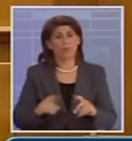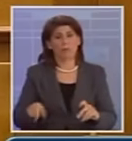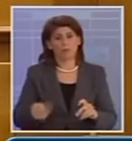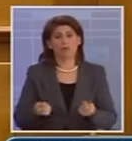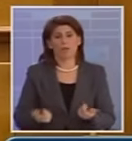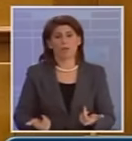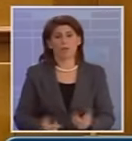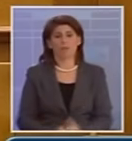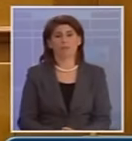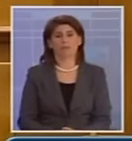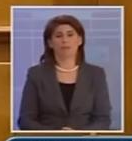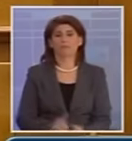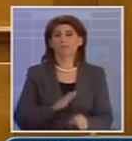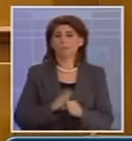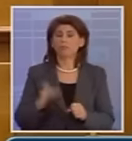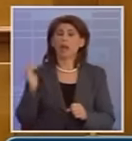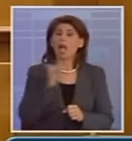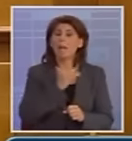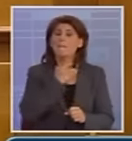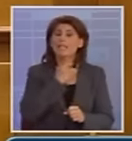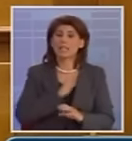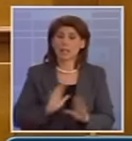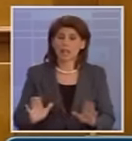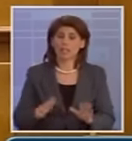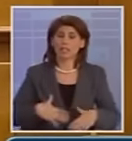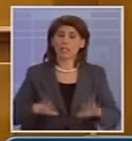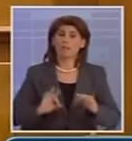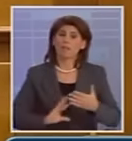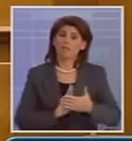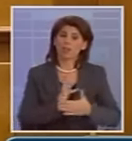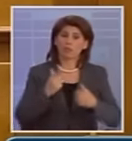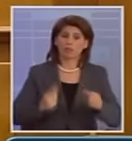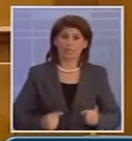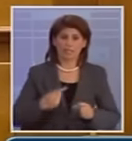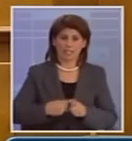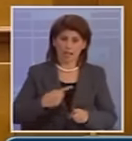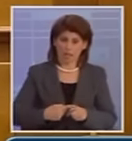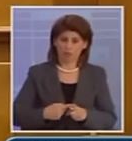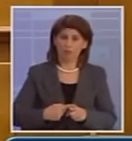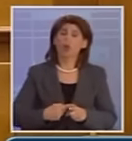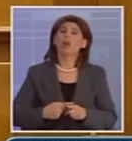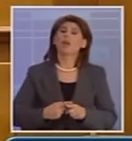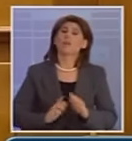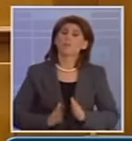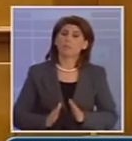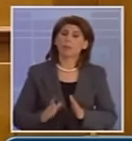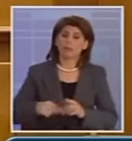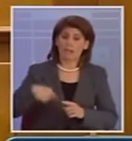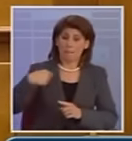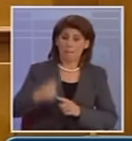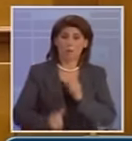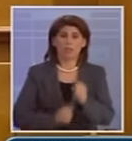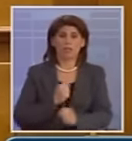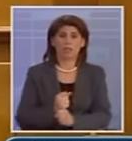κάναμε. Καλύψαμε τις άμεσες ανάγκες, αρχίσαμε να βελτιώνουμε τη θέση της χώρας, περάσαμε από την επόμενη χρονιά αμέσως